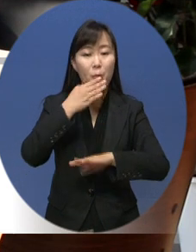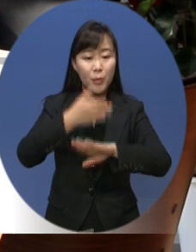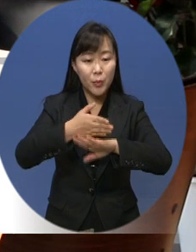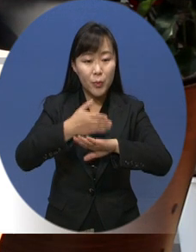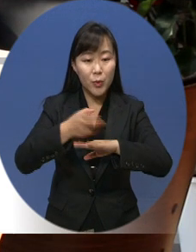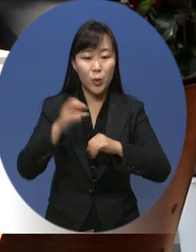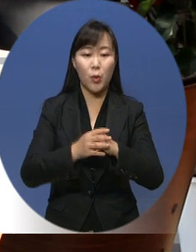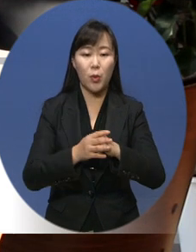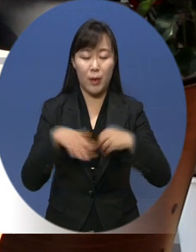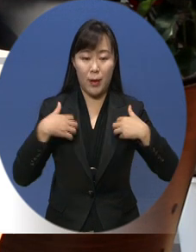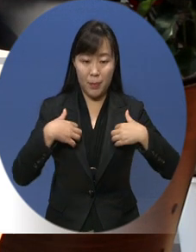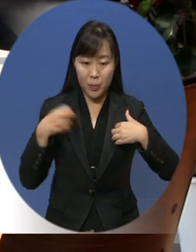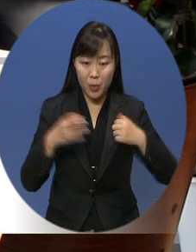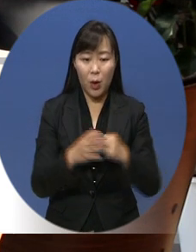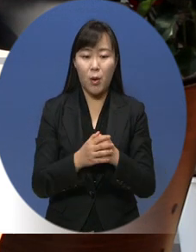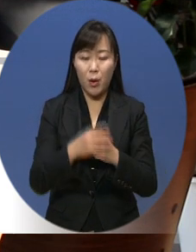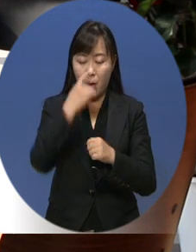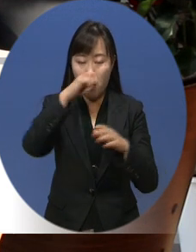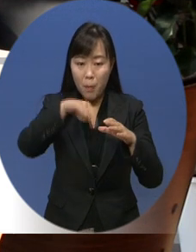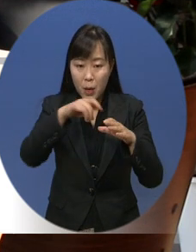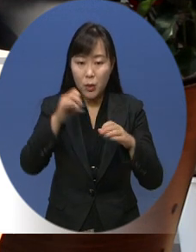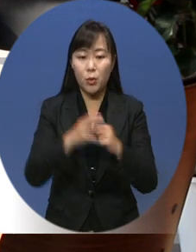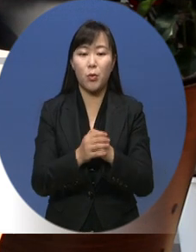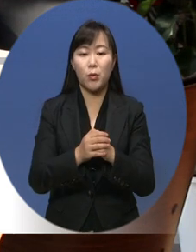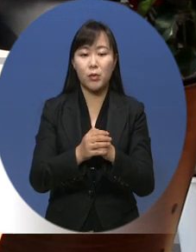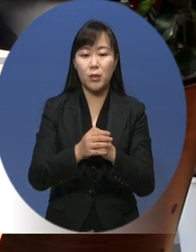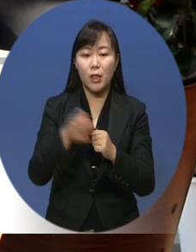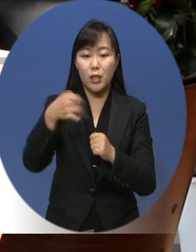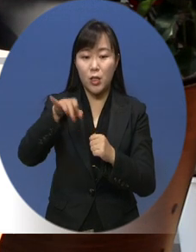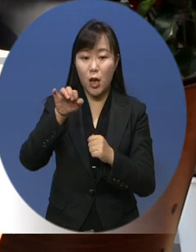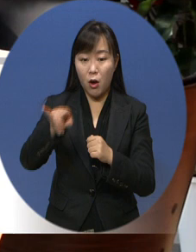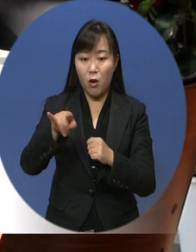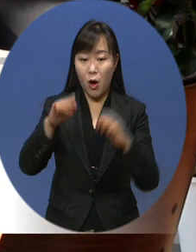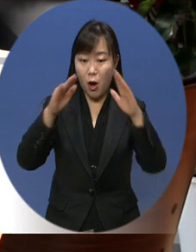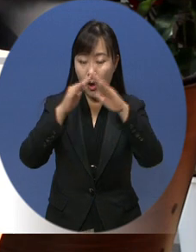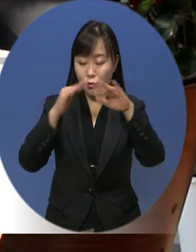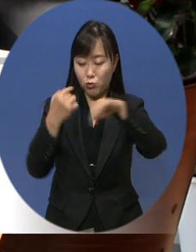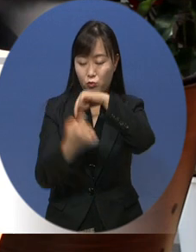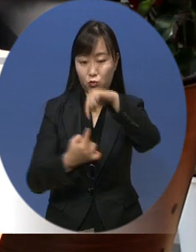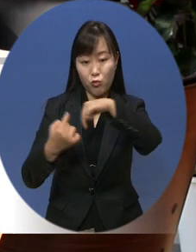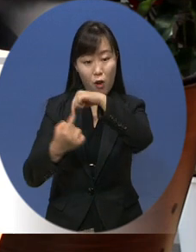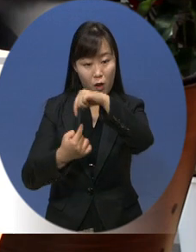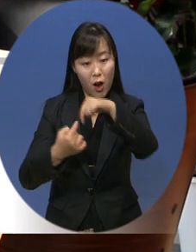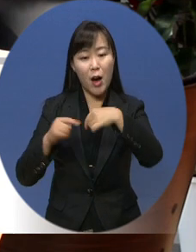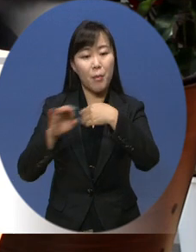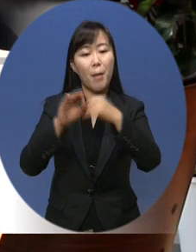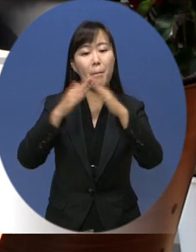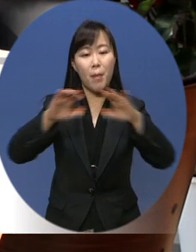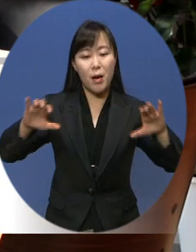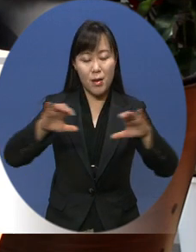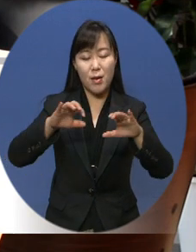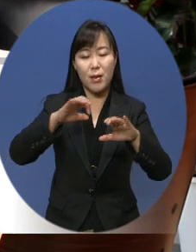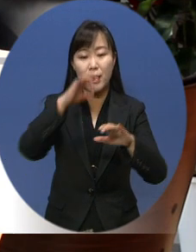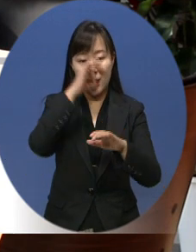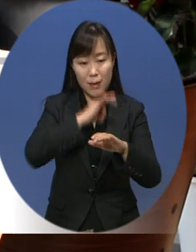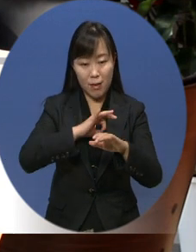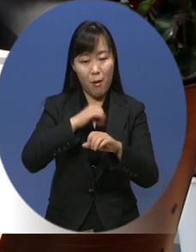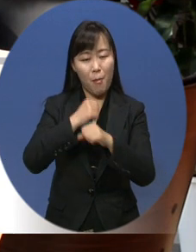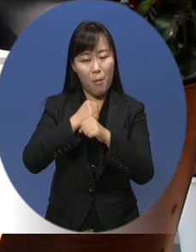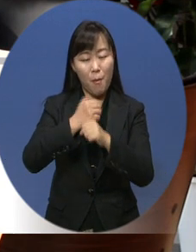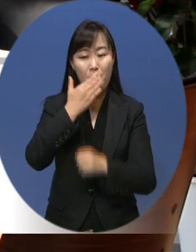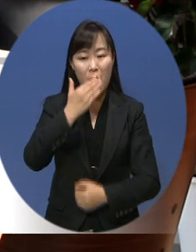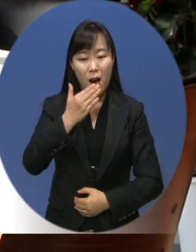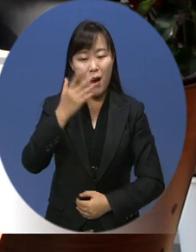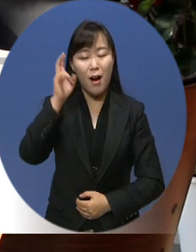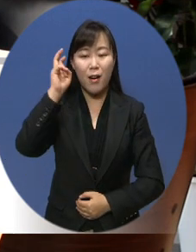우리 PC방이나 커피숍이나 셰어하우스를 이제 운영을 하게 되면 우리 마을에서도 이익이